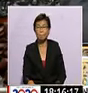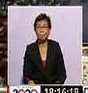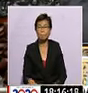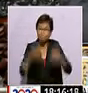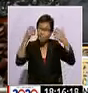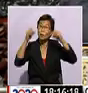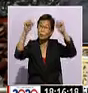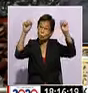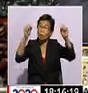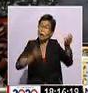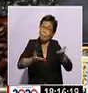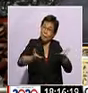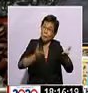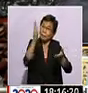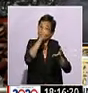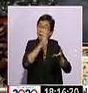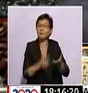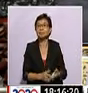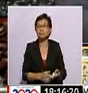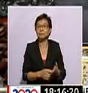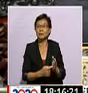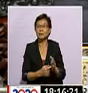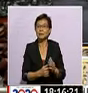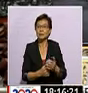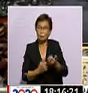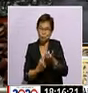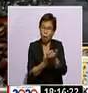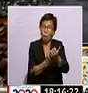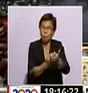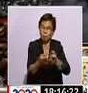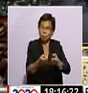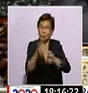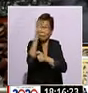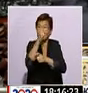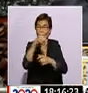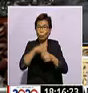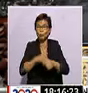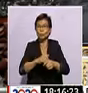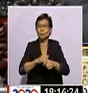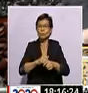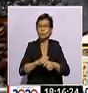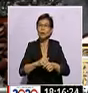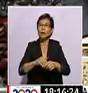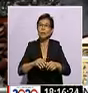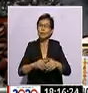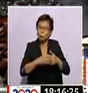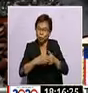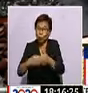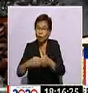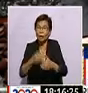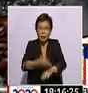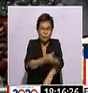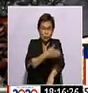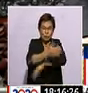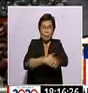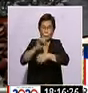Tansi Yang Dipertua, perkhidmatan awam merupakan tonggak pentadbiran kerajaan dalam mendukung kemajuan negara. Penjawat